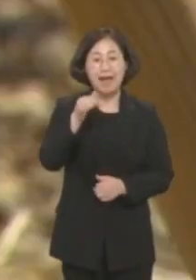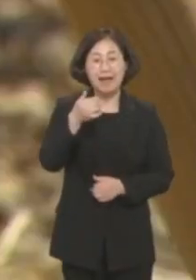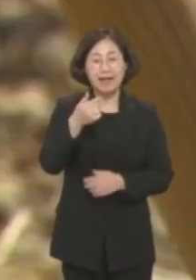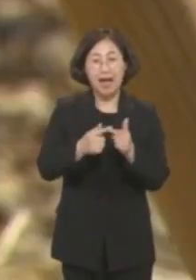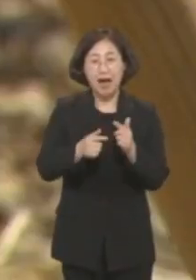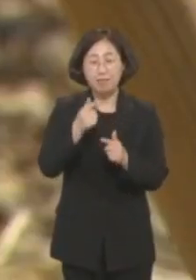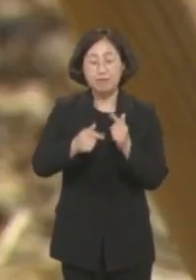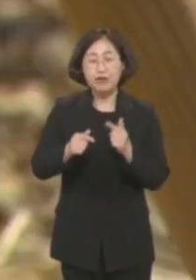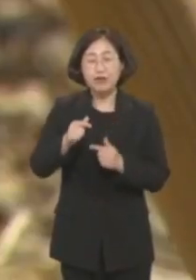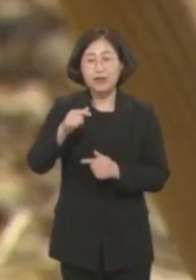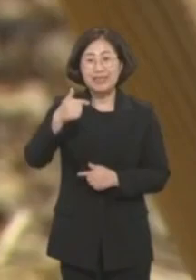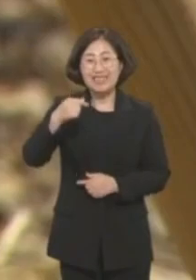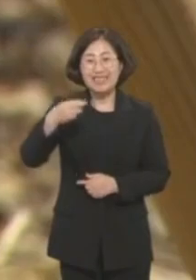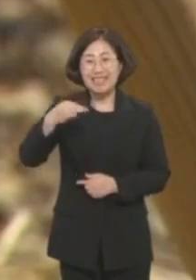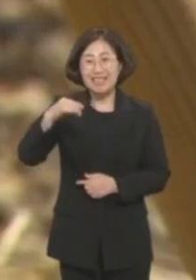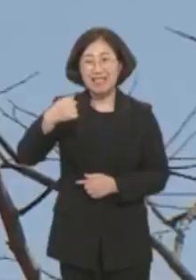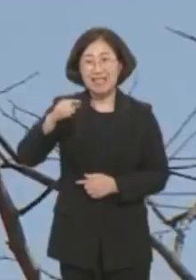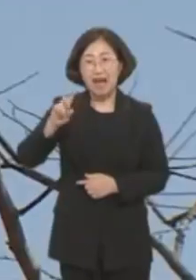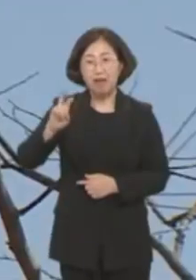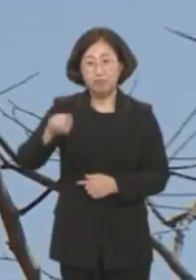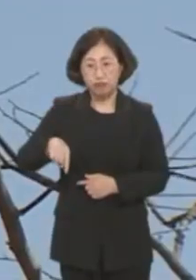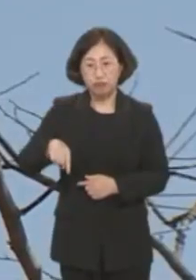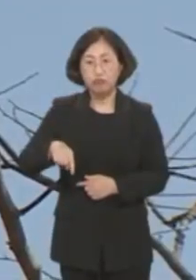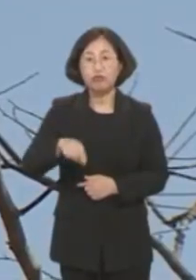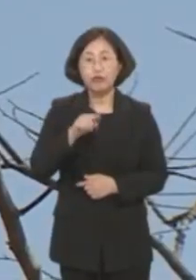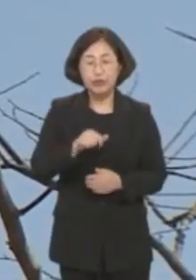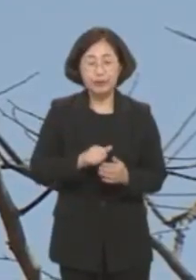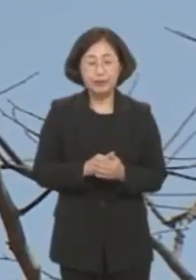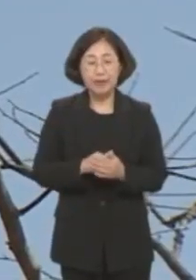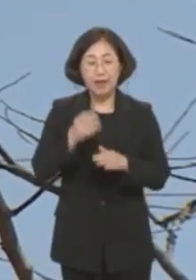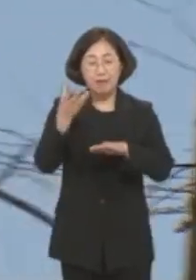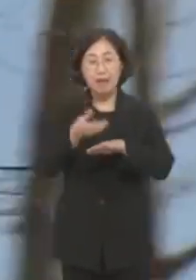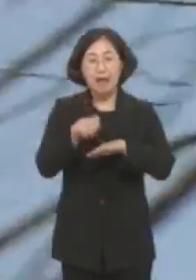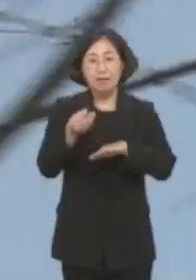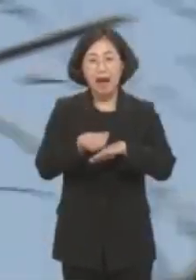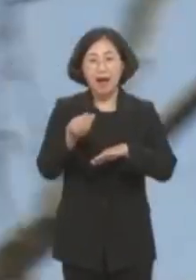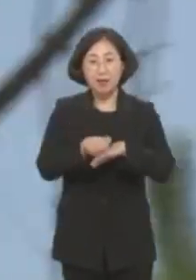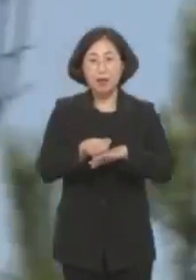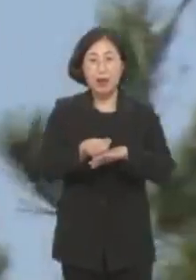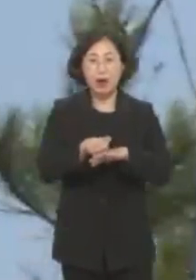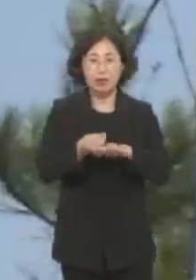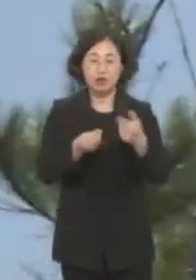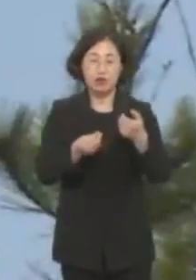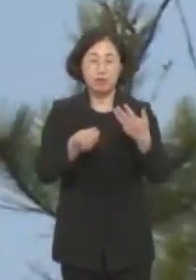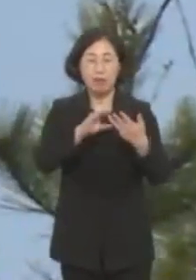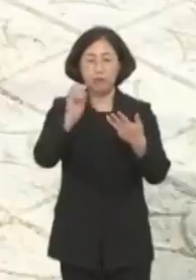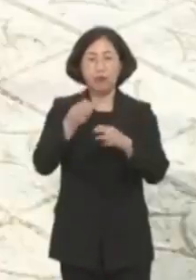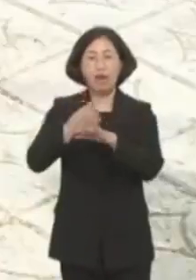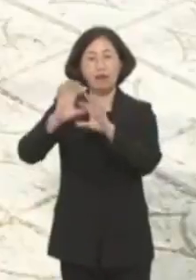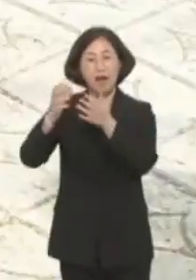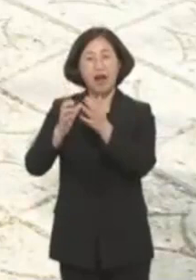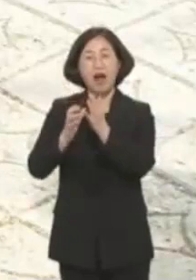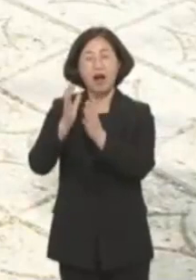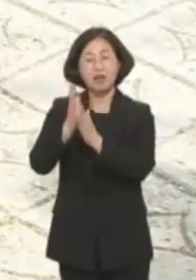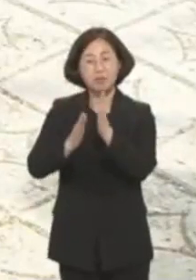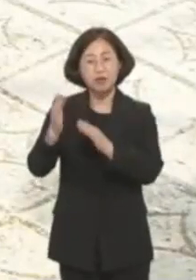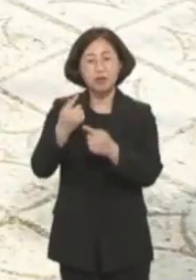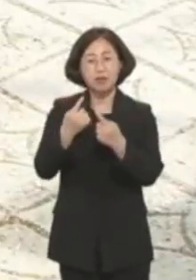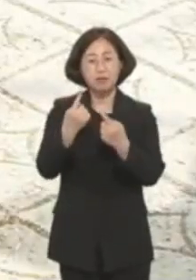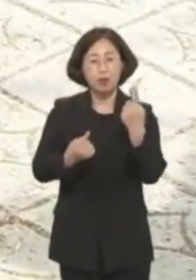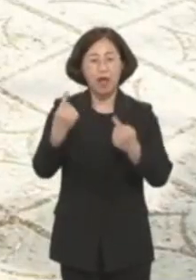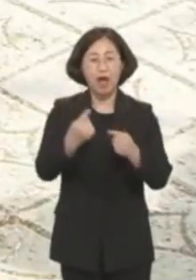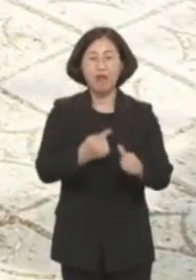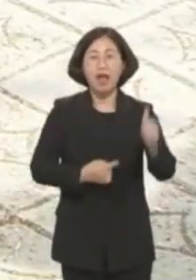연간 탄소 흡입량이 무려 68kg에 달해 외국 품종보다 더 강력합니다. 실내 공기 정화를 위해